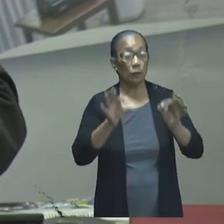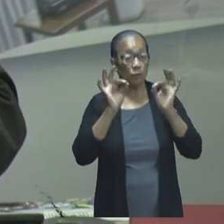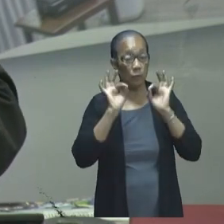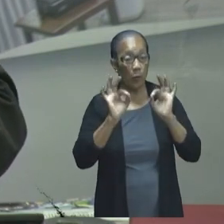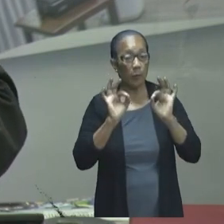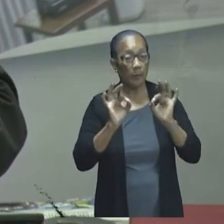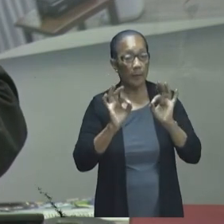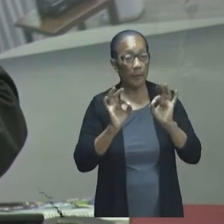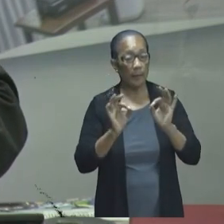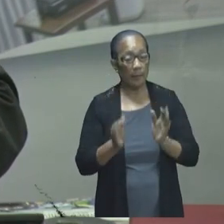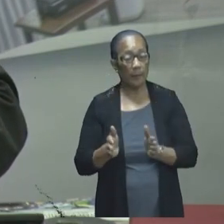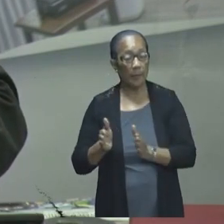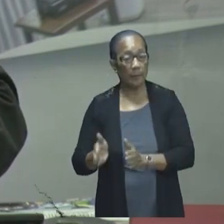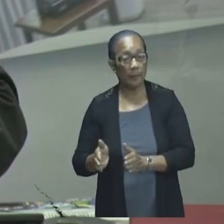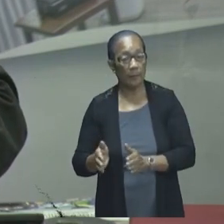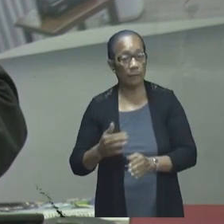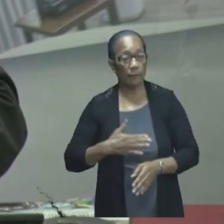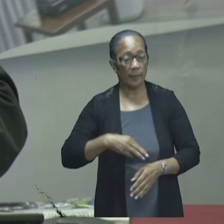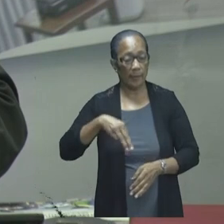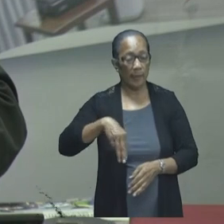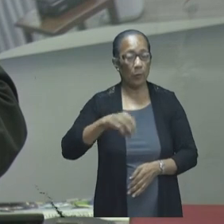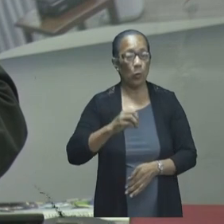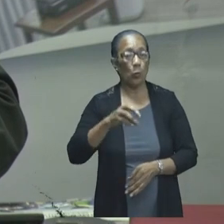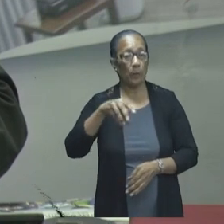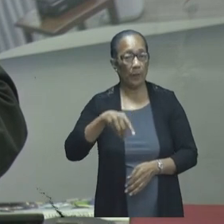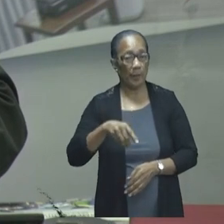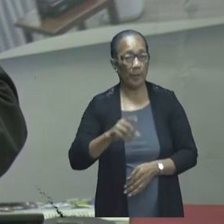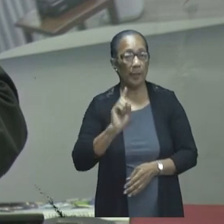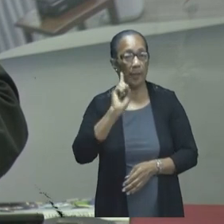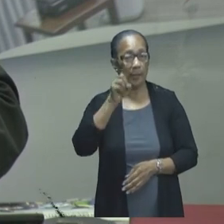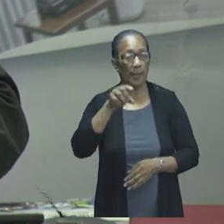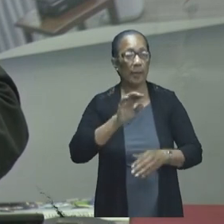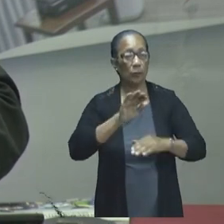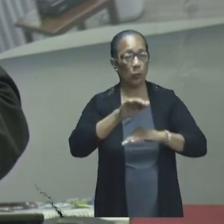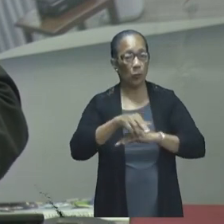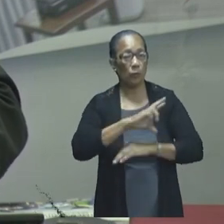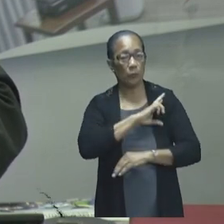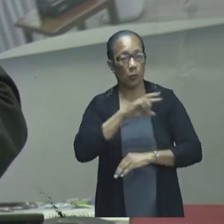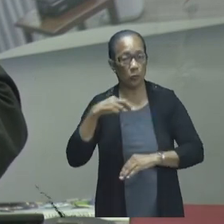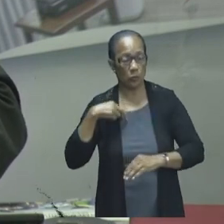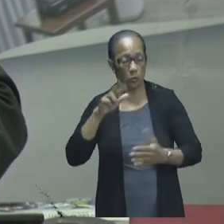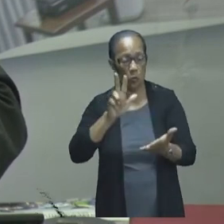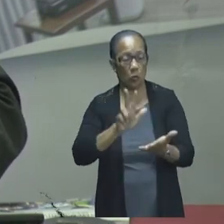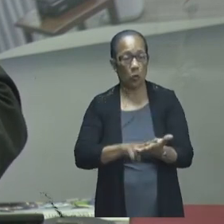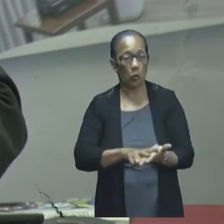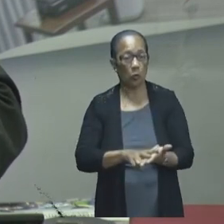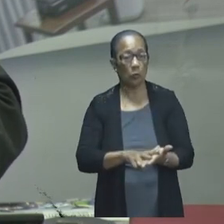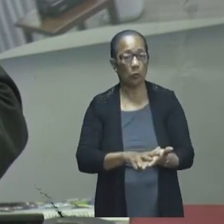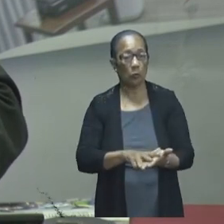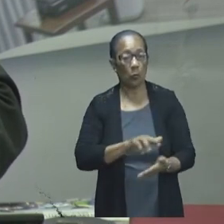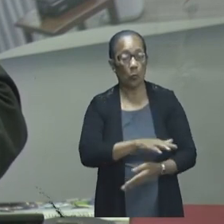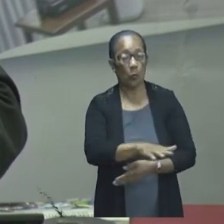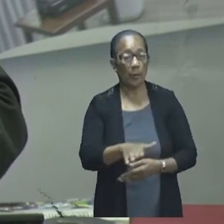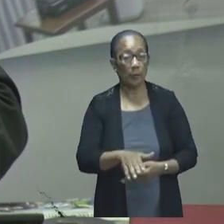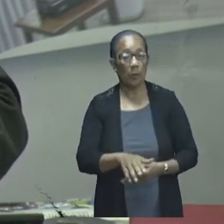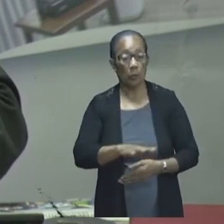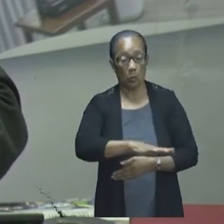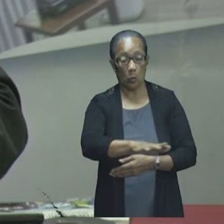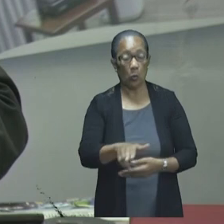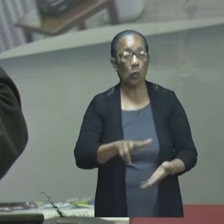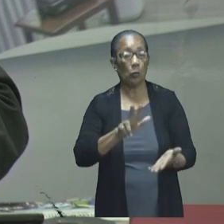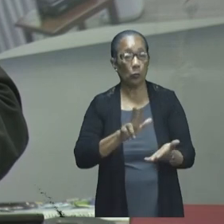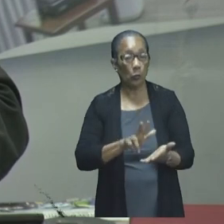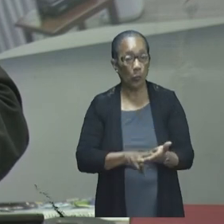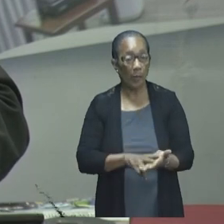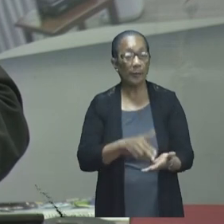maar mlp is gebaseerd op onze grondwet en grondwet is namelijk dat je